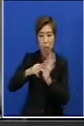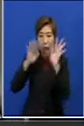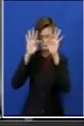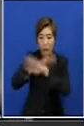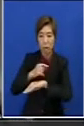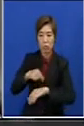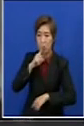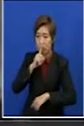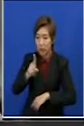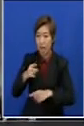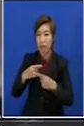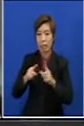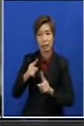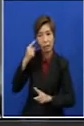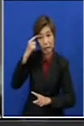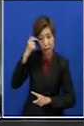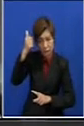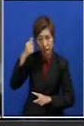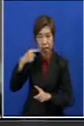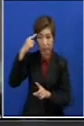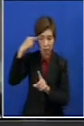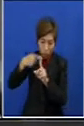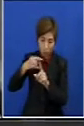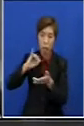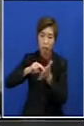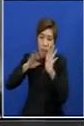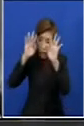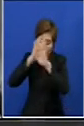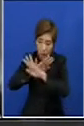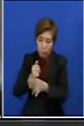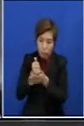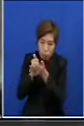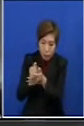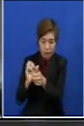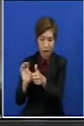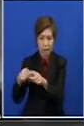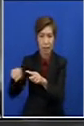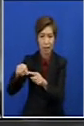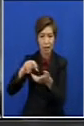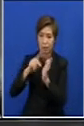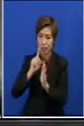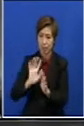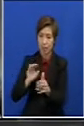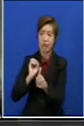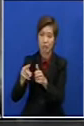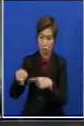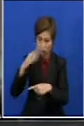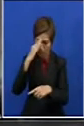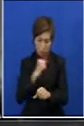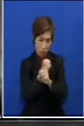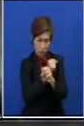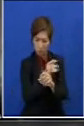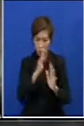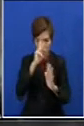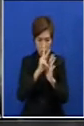หนินะครับแต่ถ้าเกิดคิดในด้านบวกก็คือการปิดช่องโหว่ที่เราต้องต่อสู้กับบุคคลที่รู้กฎหมายถ้าเ